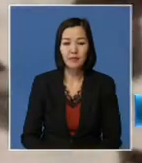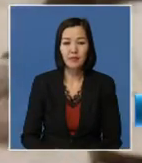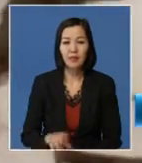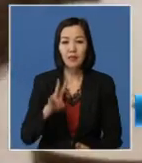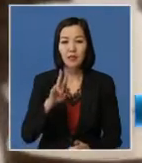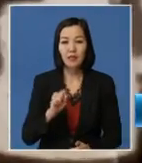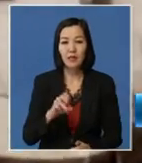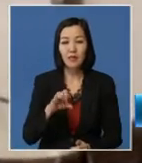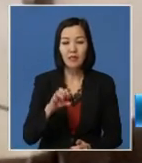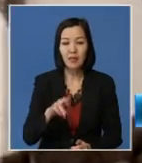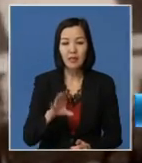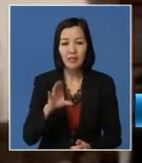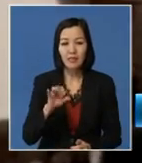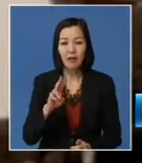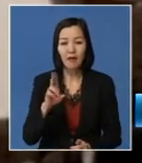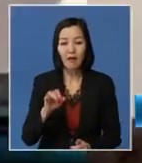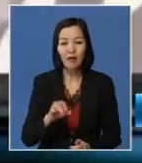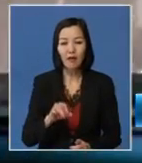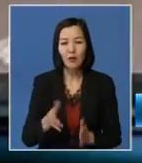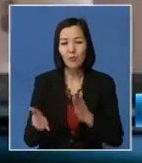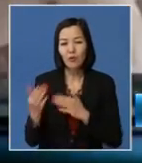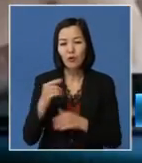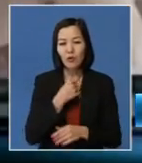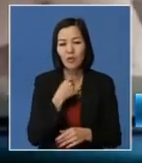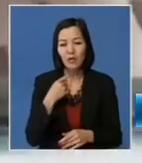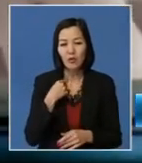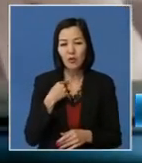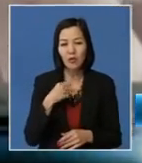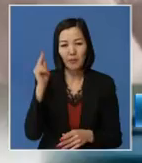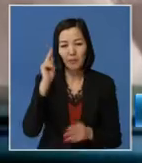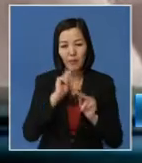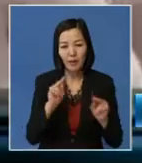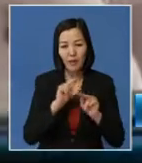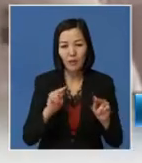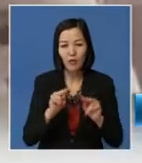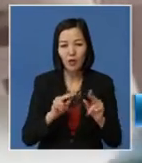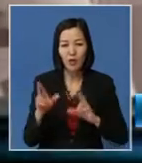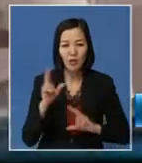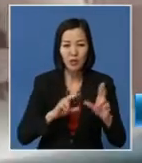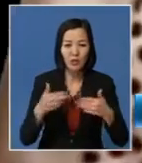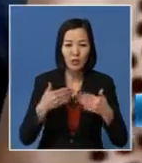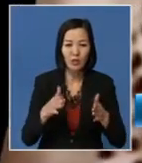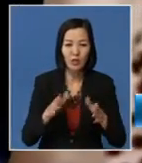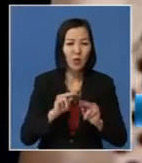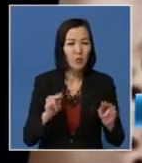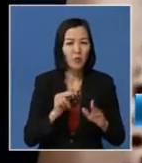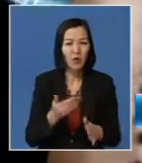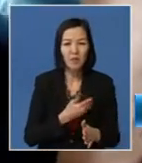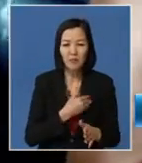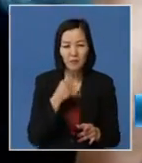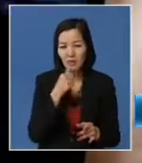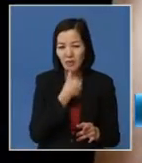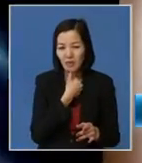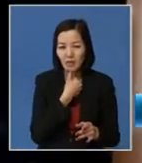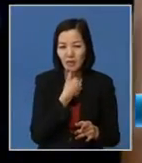Наталья Сарханның тумасы, бұрынғы Талдықорған педагогикалық институтының түлегі. Мұғалімдікті жаны қаламапты, әкесінің талабы.